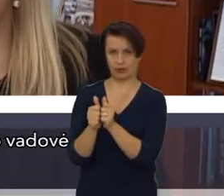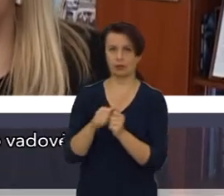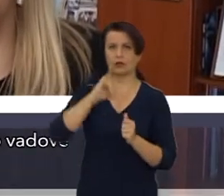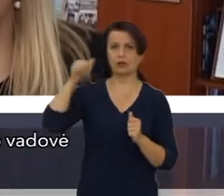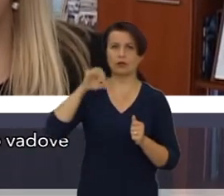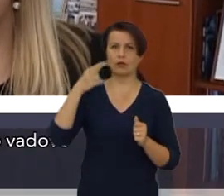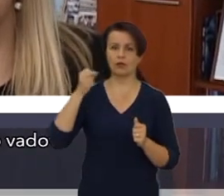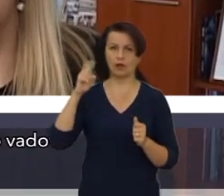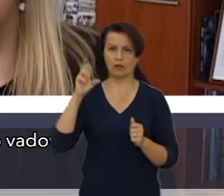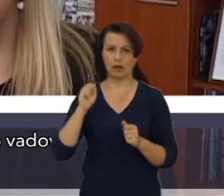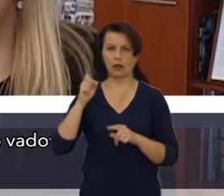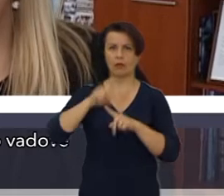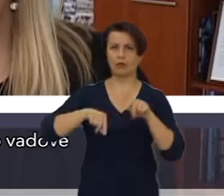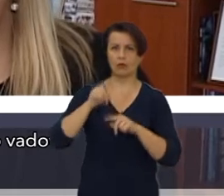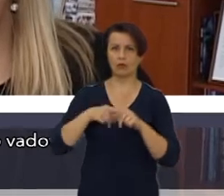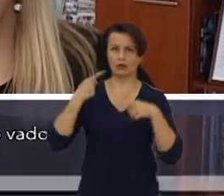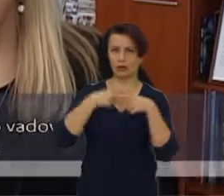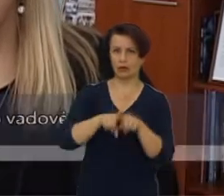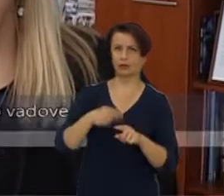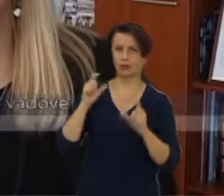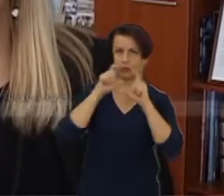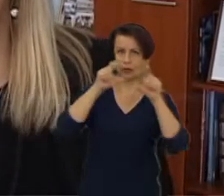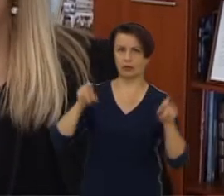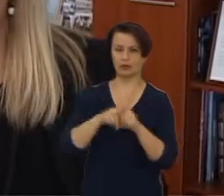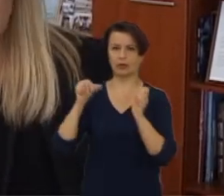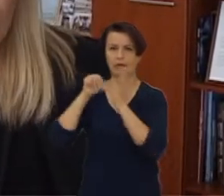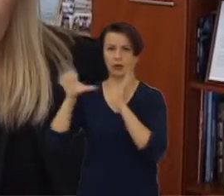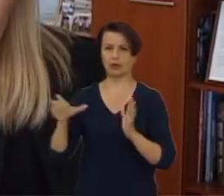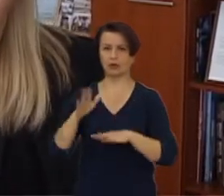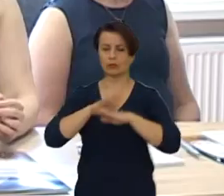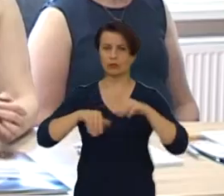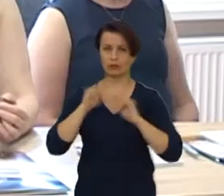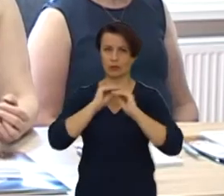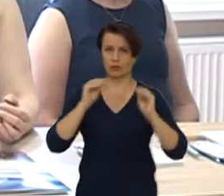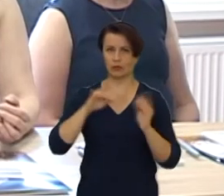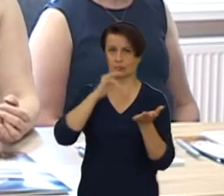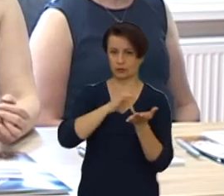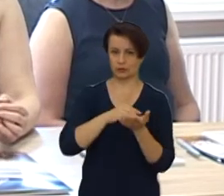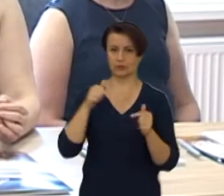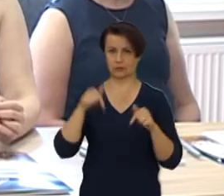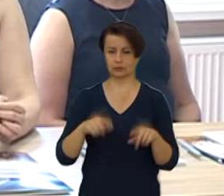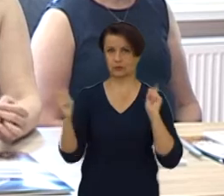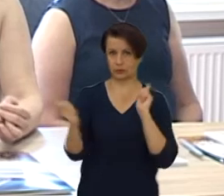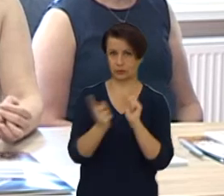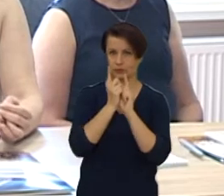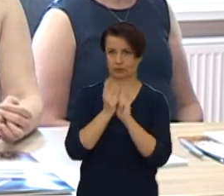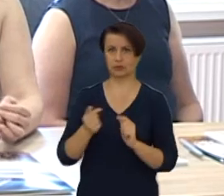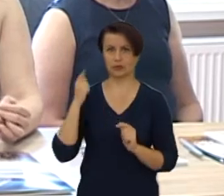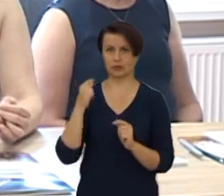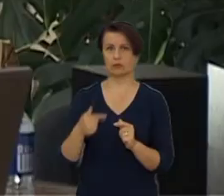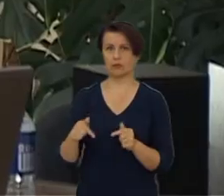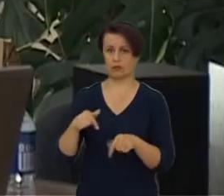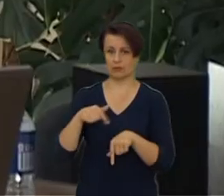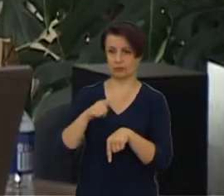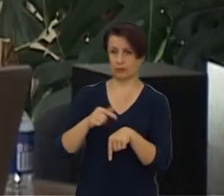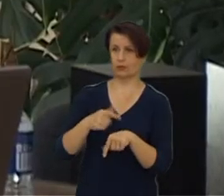partnerius iš Norvegijos, iš Jonavos politechnikos mokyklos ir Elektrėnų profesinio mokymo centras. Ir šio susitikimo